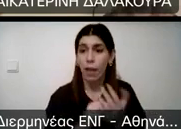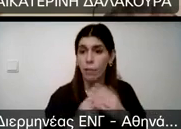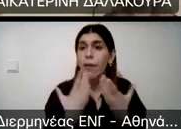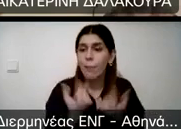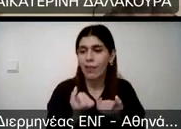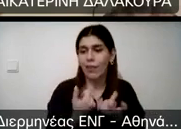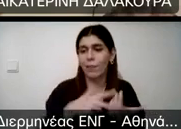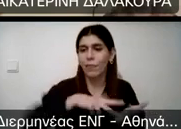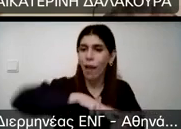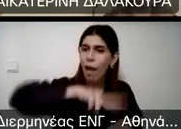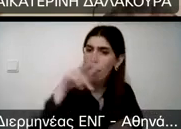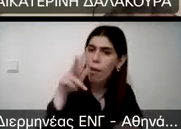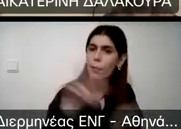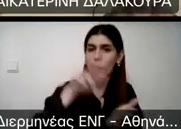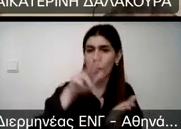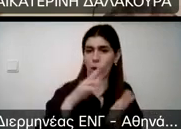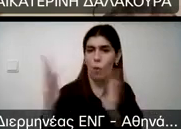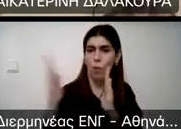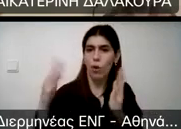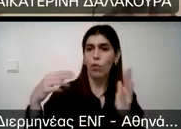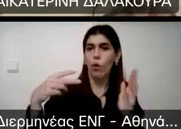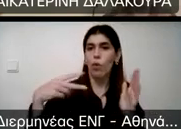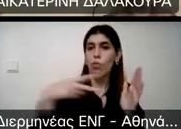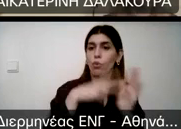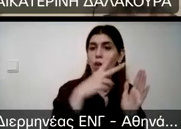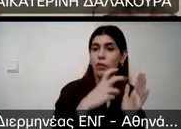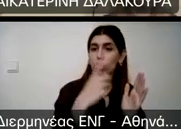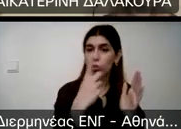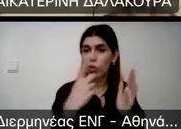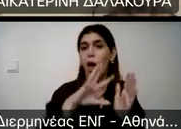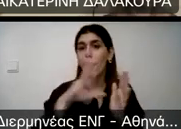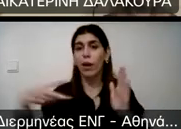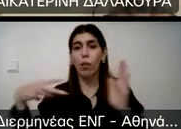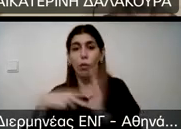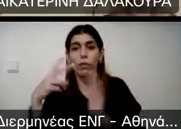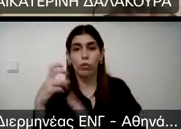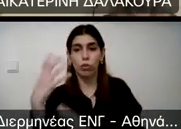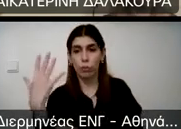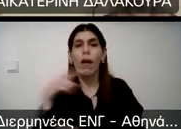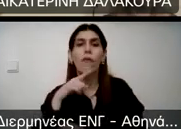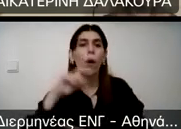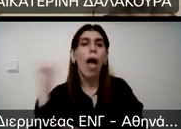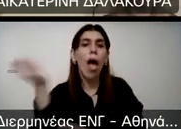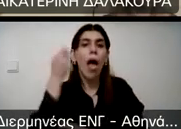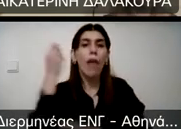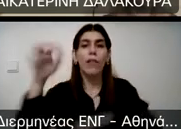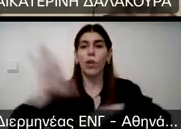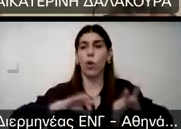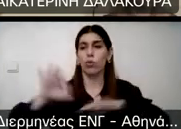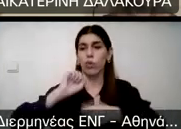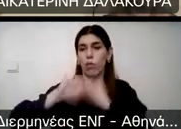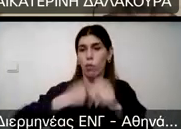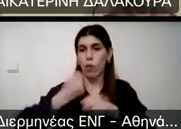επικαιροποιημένο για την περίοδο 21-25 σχέδιο δράσης, εθνικό σχέδιο δράσης για την ισότητα των φύλων που δημοσιεύτηκε το